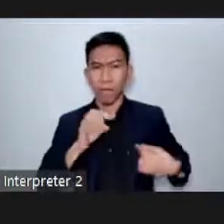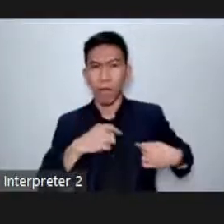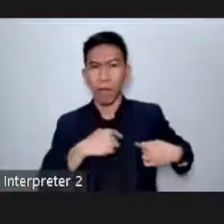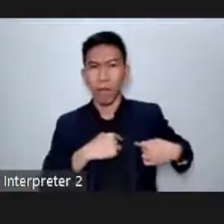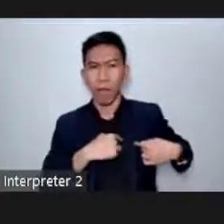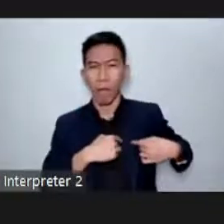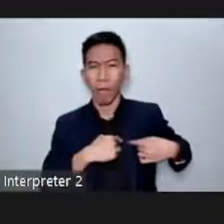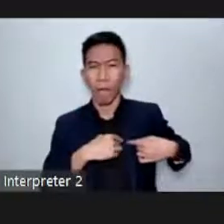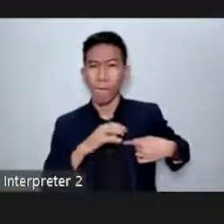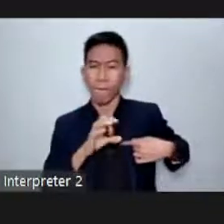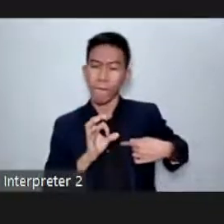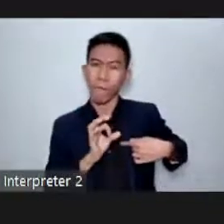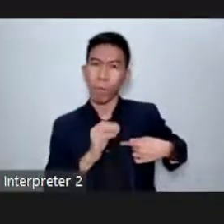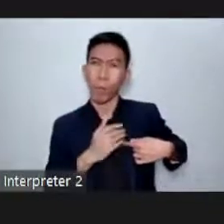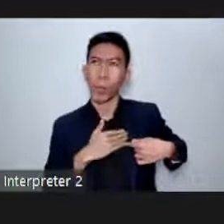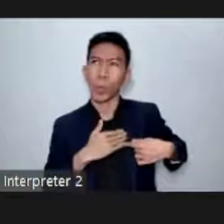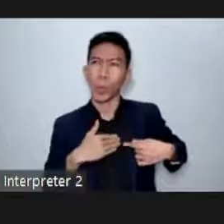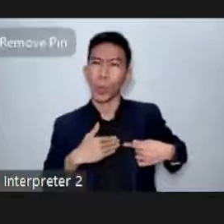po na